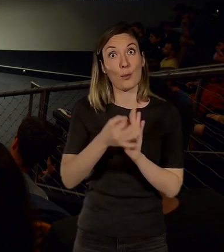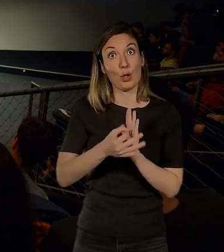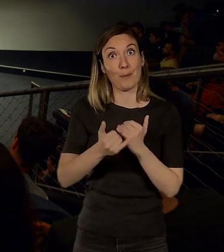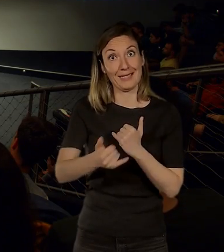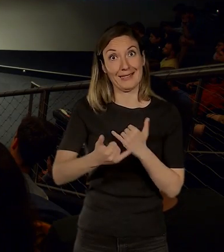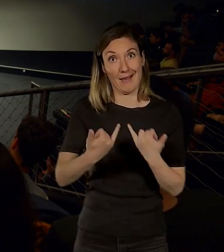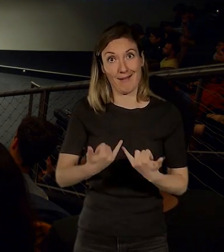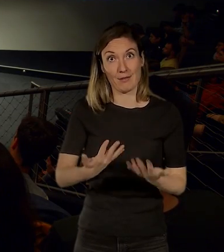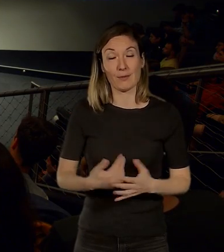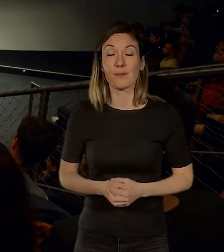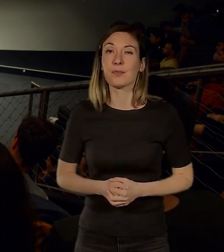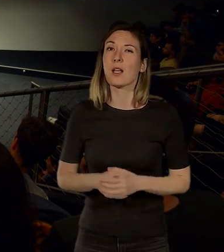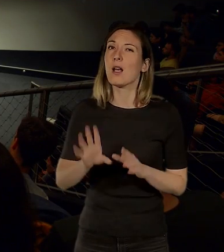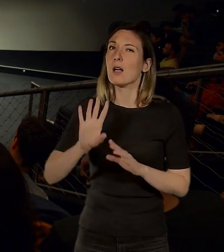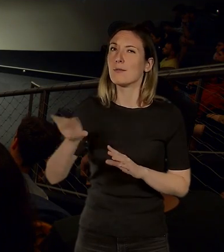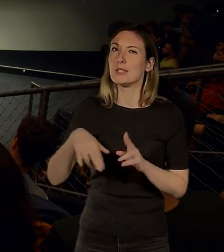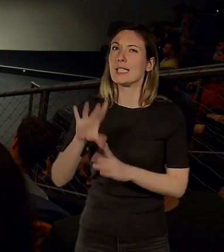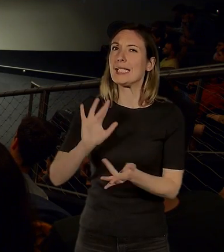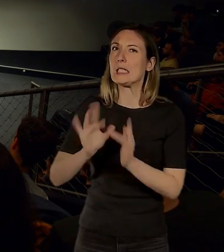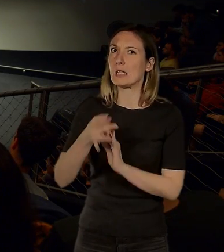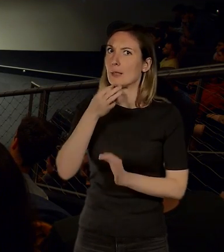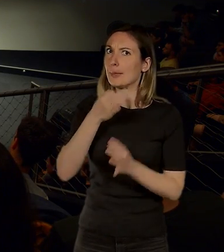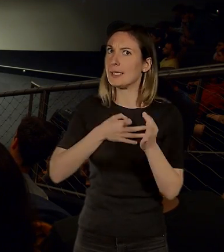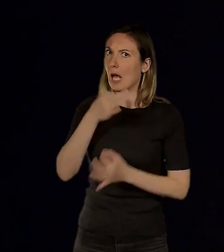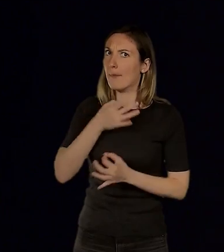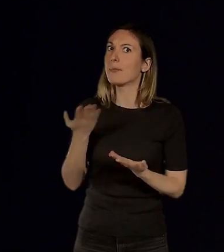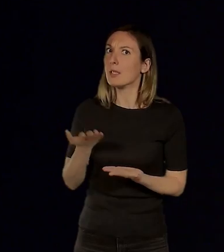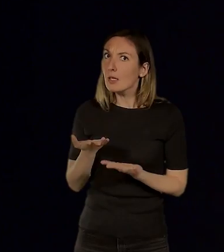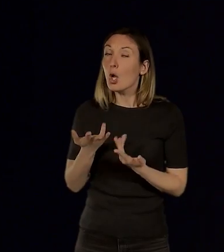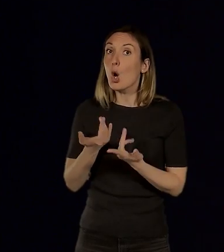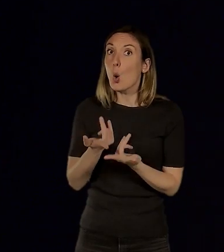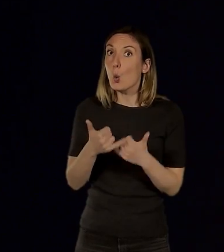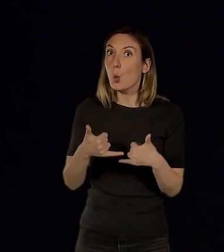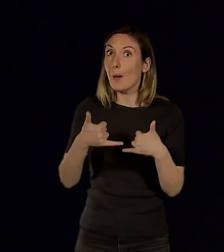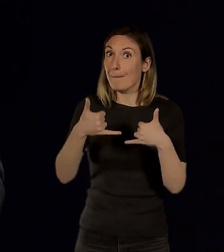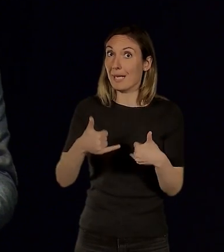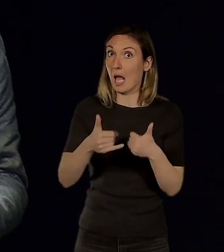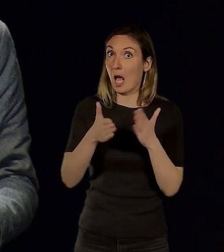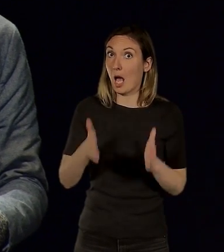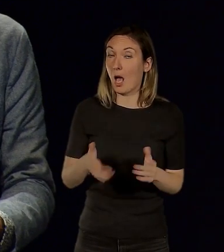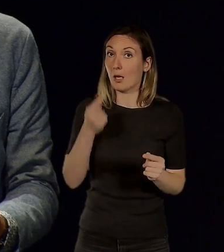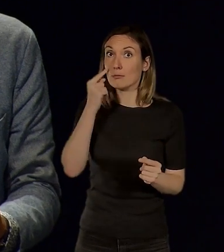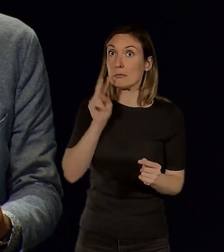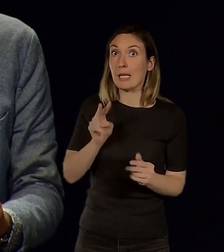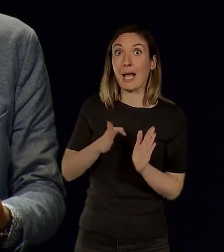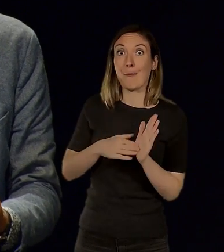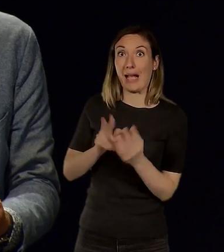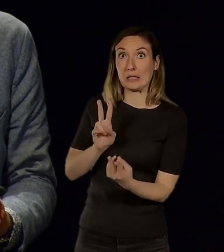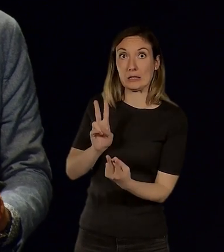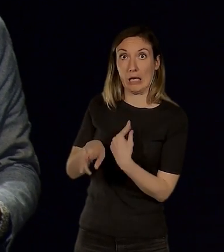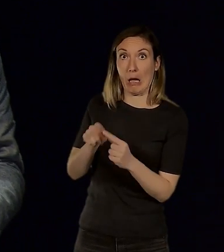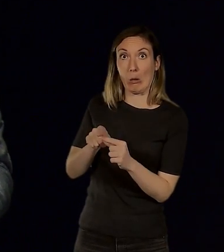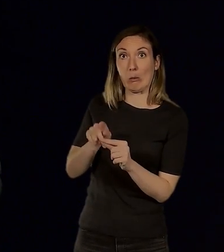na to, proč město sleduje variantu s magistrálou stále na té estakádě a nepřipravíme rovnou už